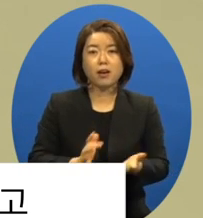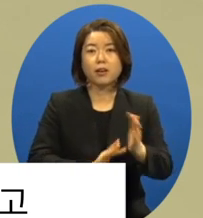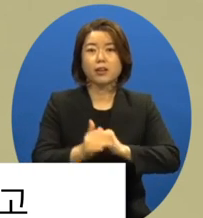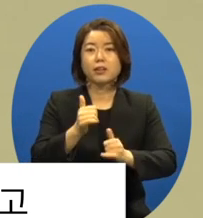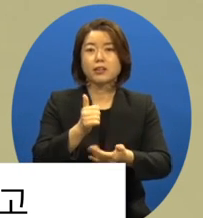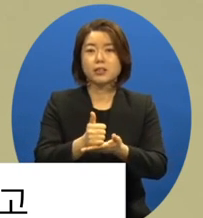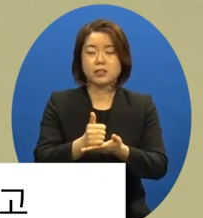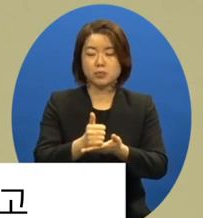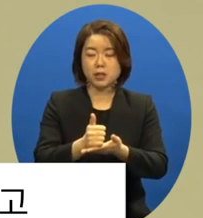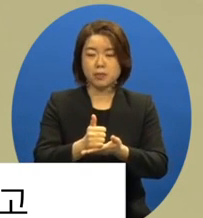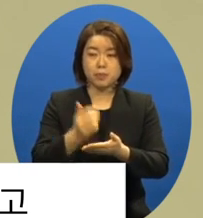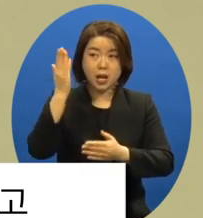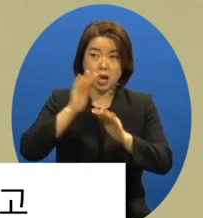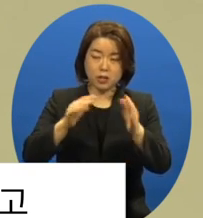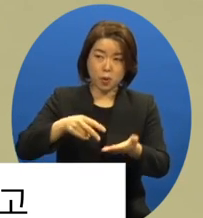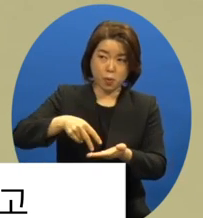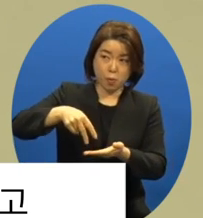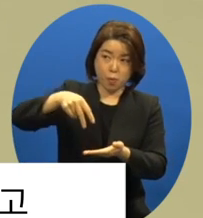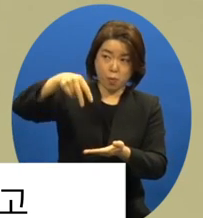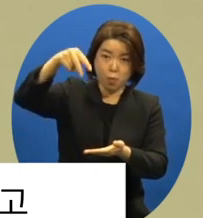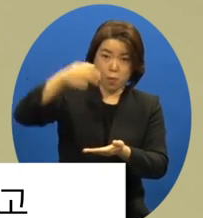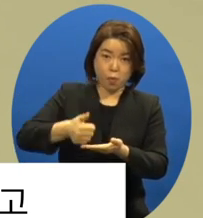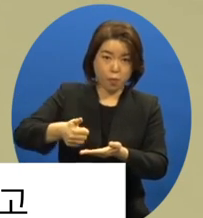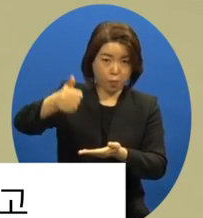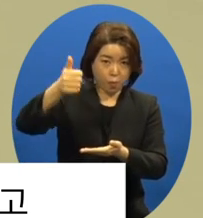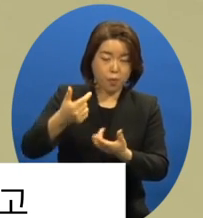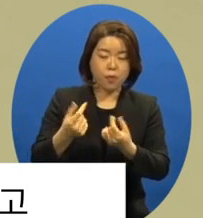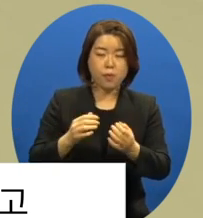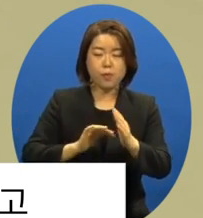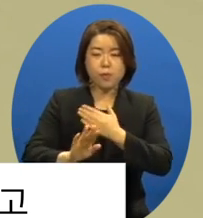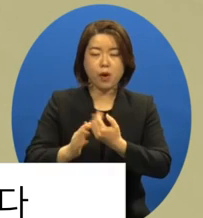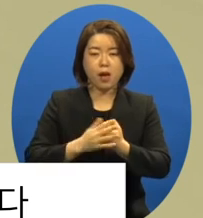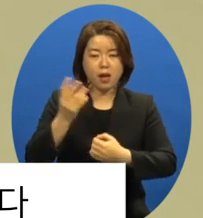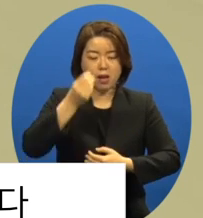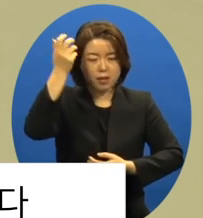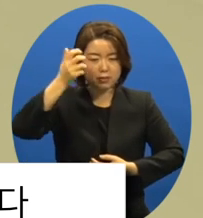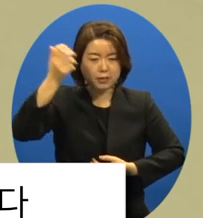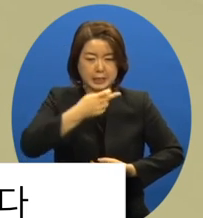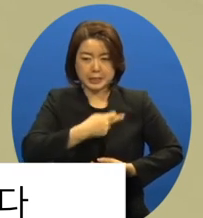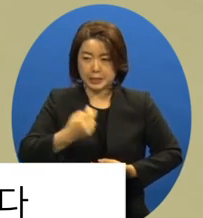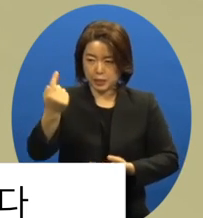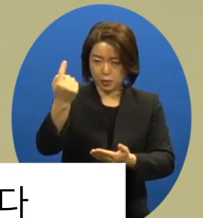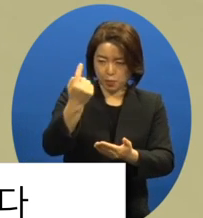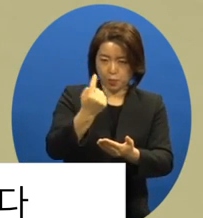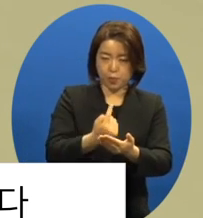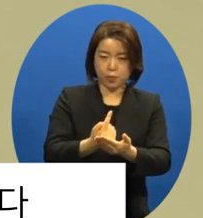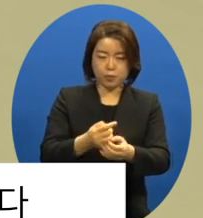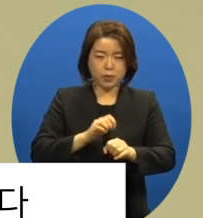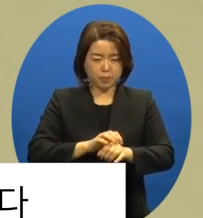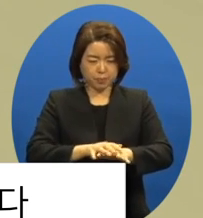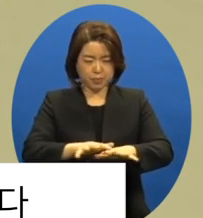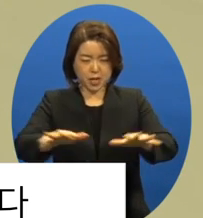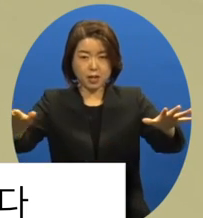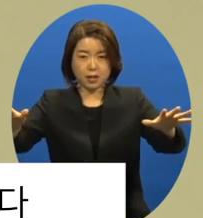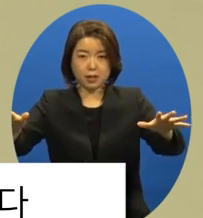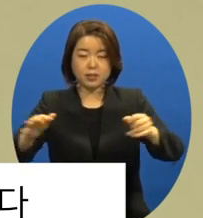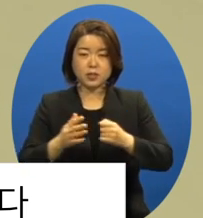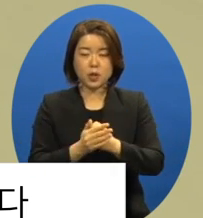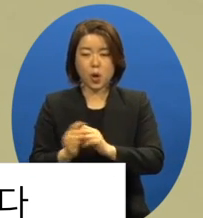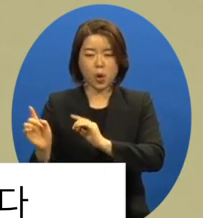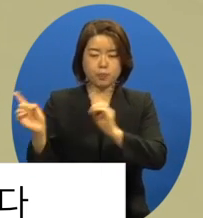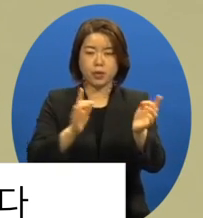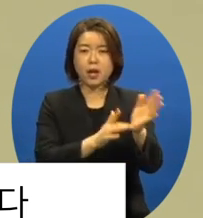예수님이 승천하신 다음에 성령이 제자들에게 임하시고 그들은 흩어져서 부활의 예수님을